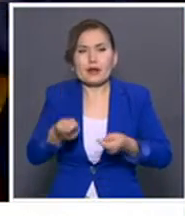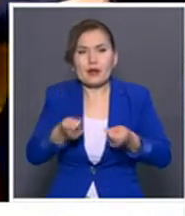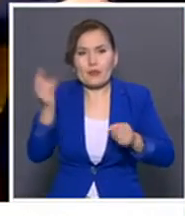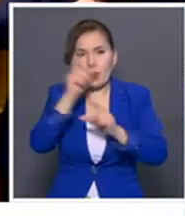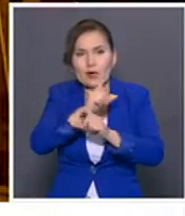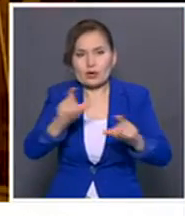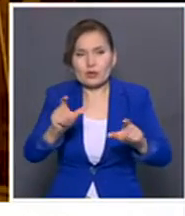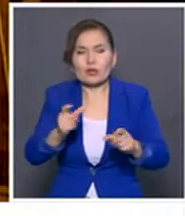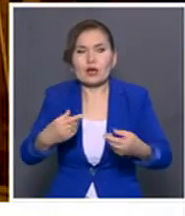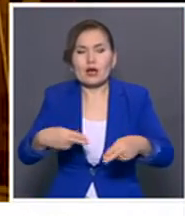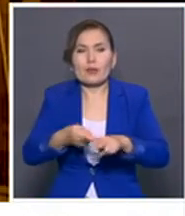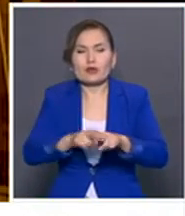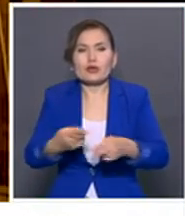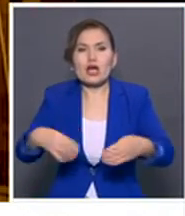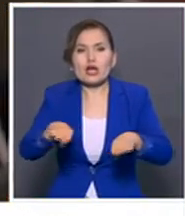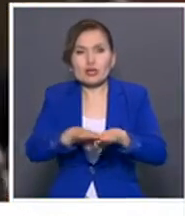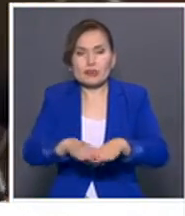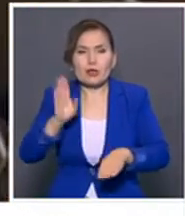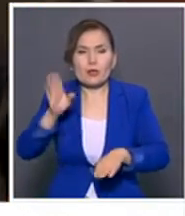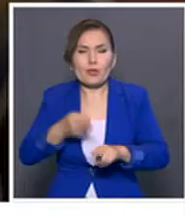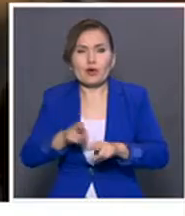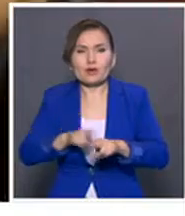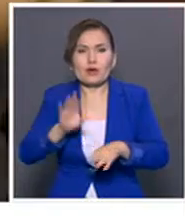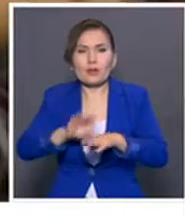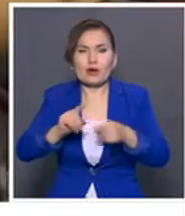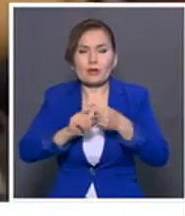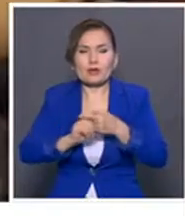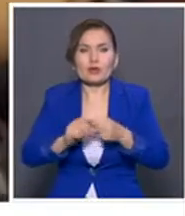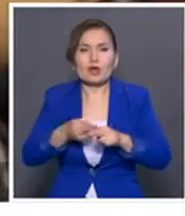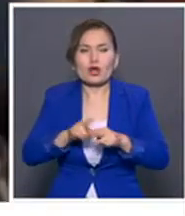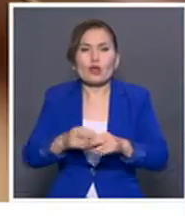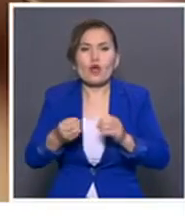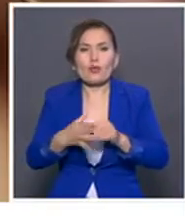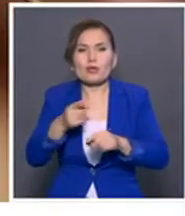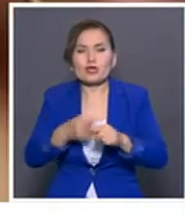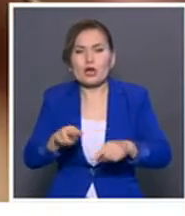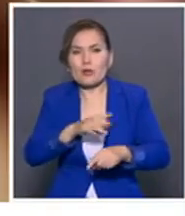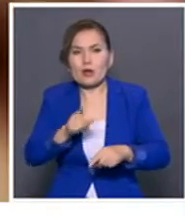4 аптаға жабылатынын жариялады. Планета бойынша COVID-19-ға шалдыққандар 15,5 миллионнан асып,